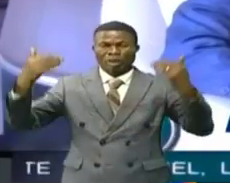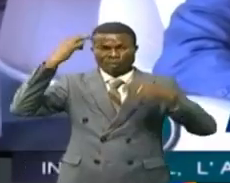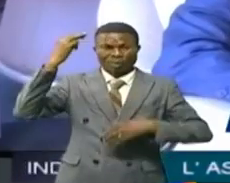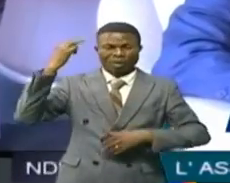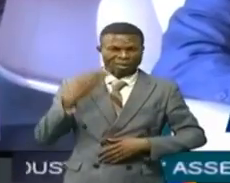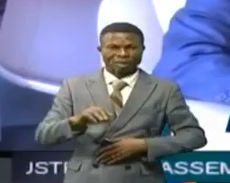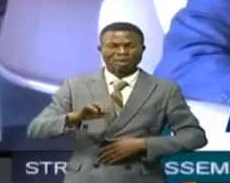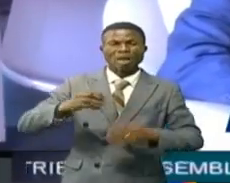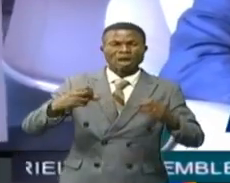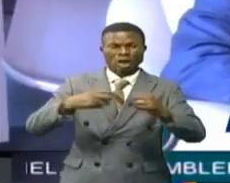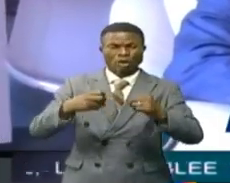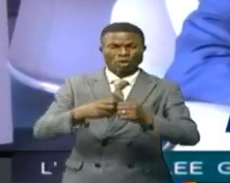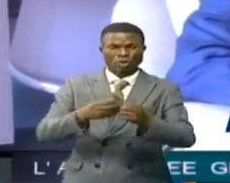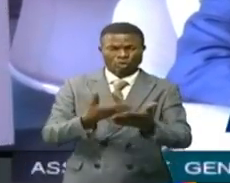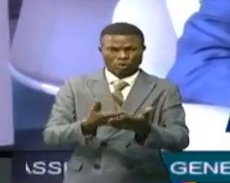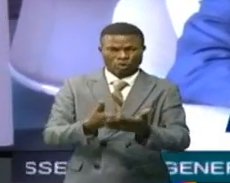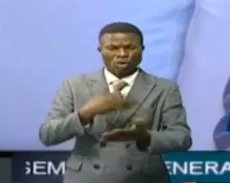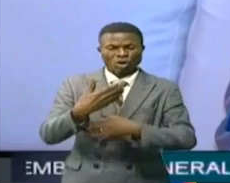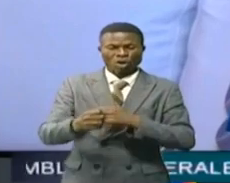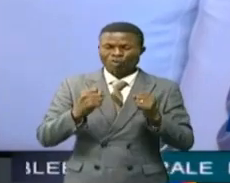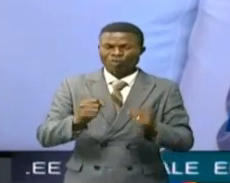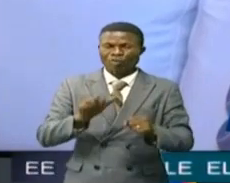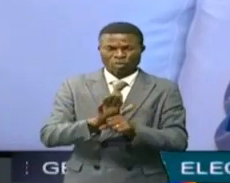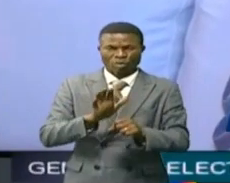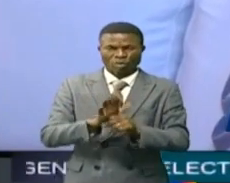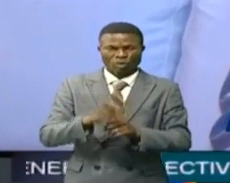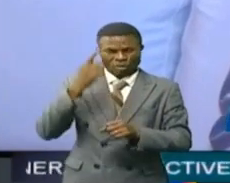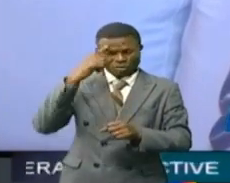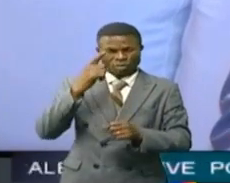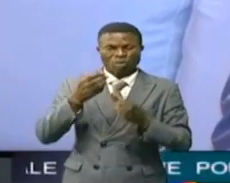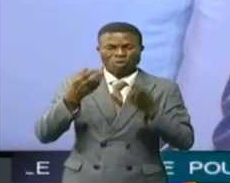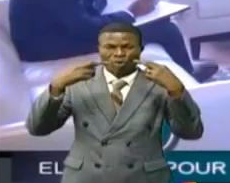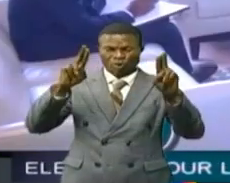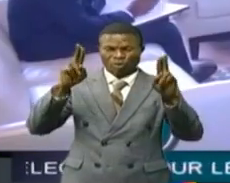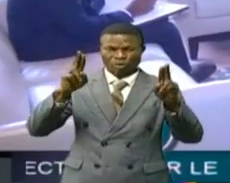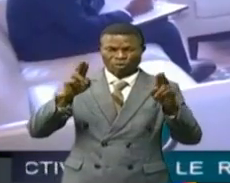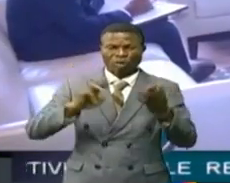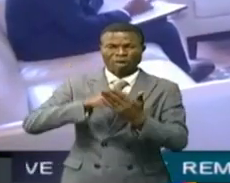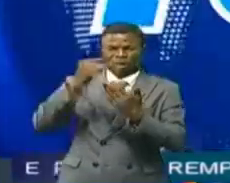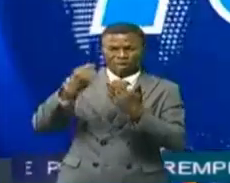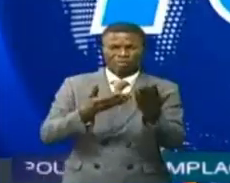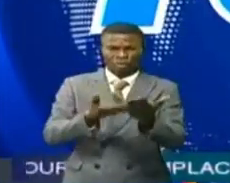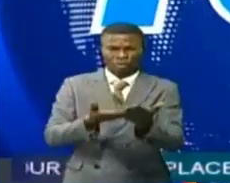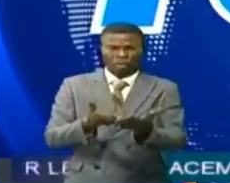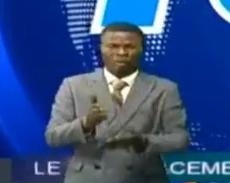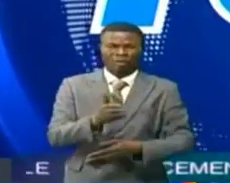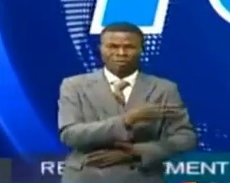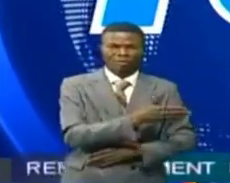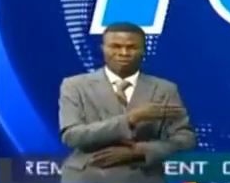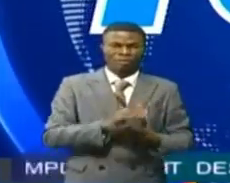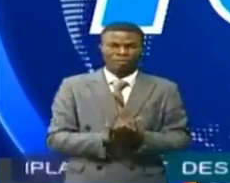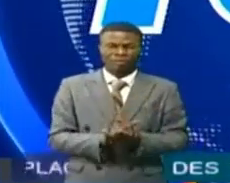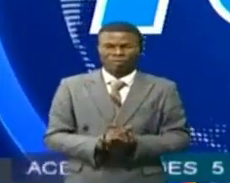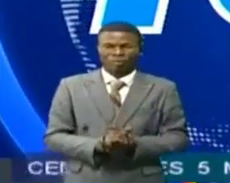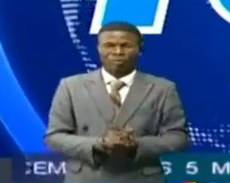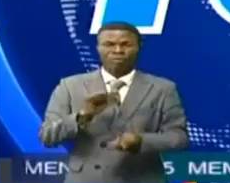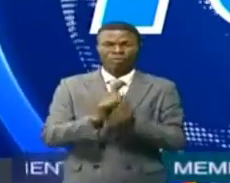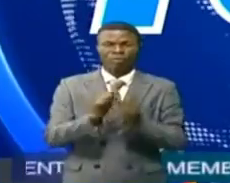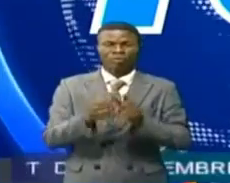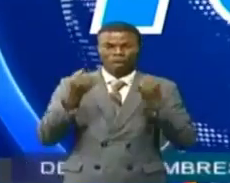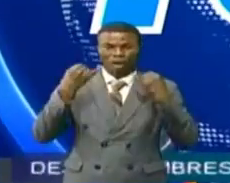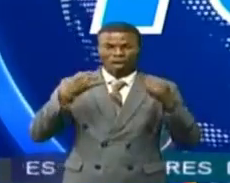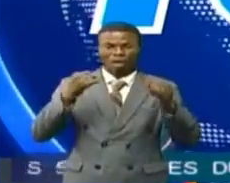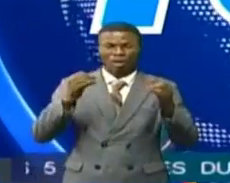Olivier Mouindé-Moukaleng, ne ménage aucun effort pour l'aboutissement de ces projets. Autre fait de